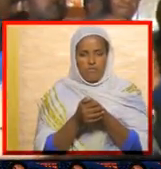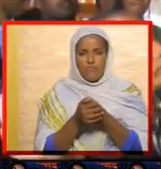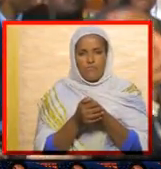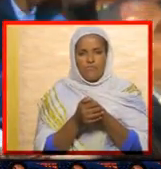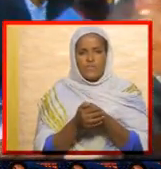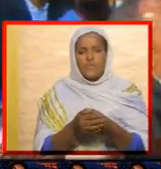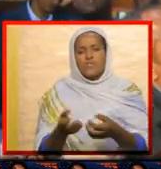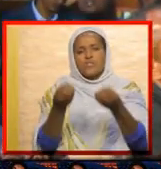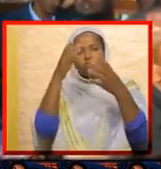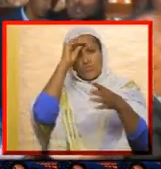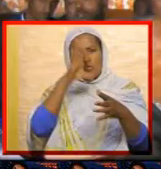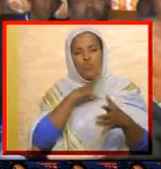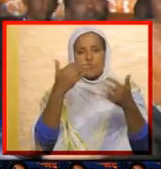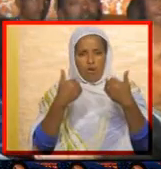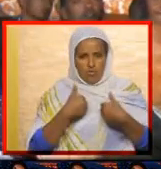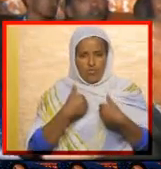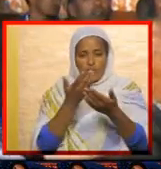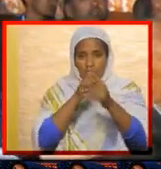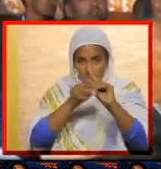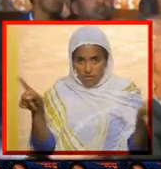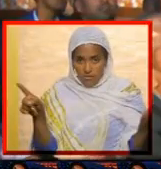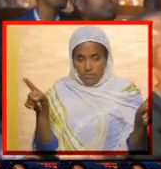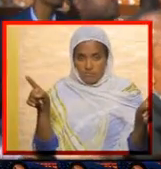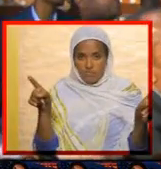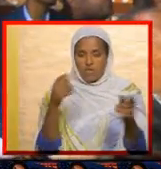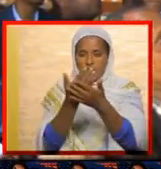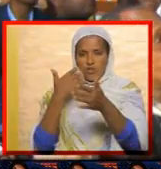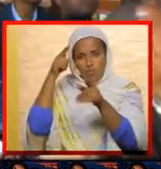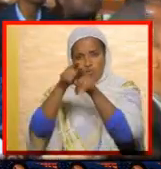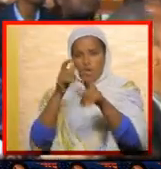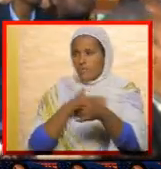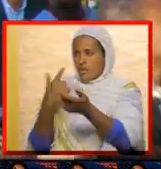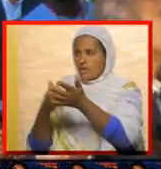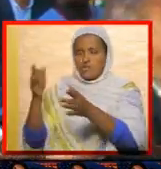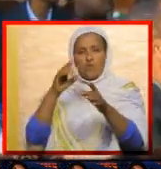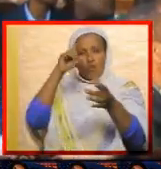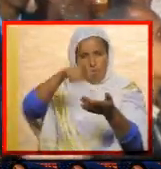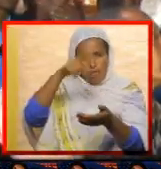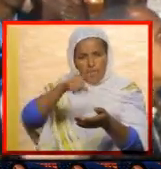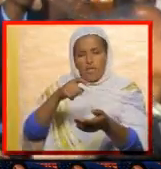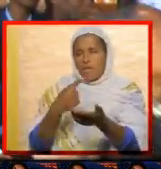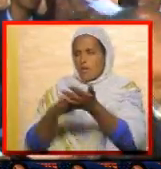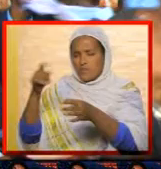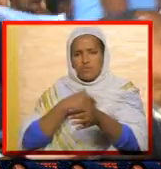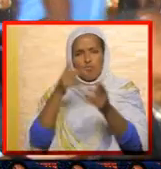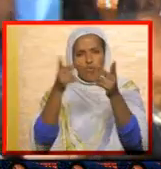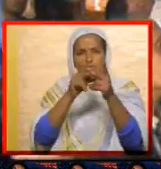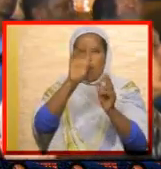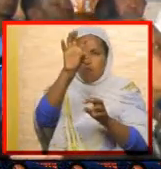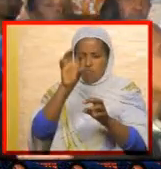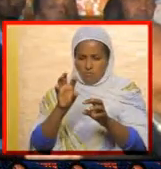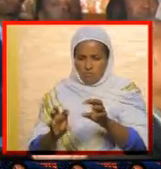በዓታን ብቻ የሚያውቃት የአማርኛን ልጆች ብቻ አይደለም፣ በዓለም ያሉ በካናዳም 800,000 ልጆች አሉ።